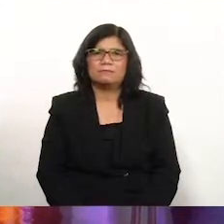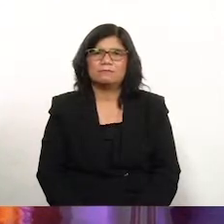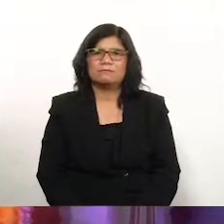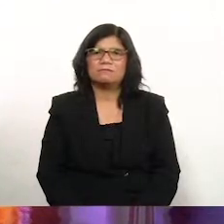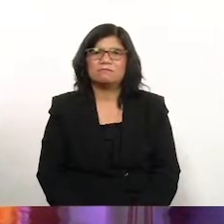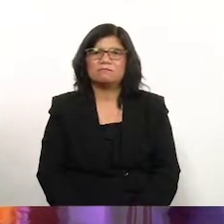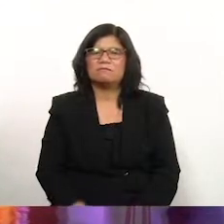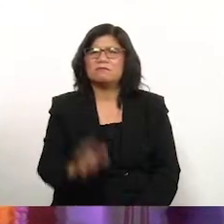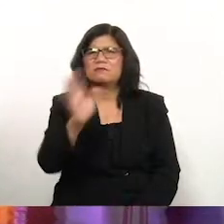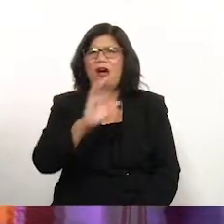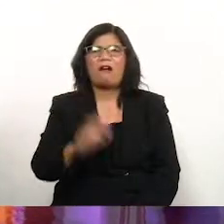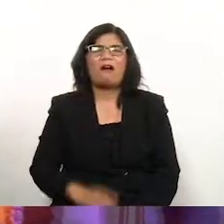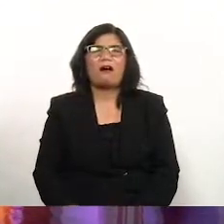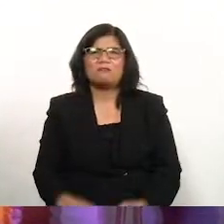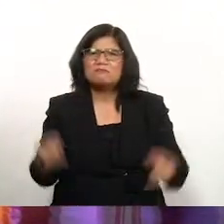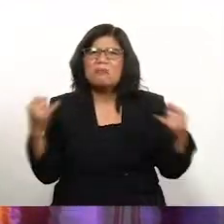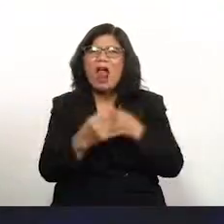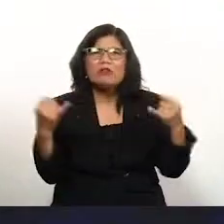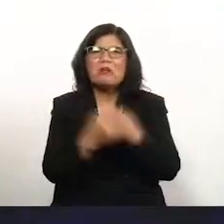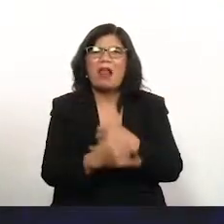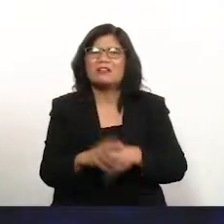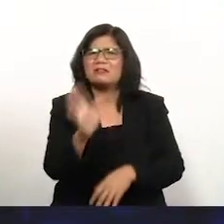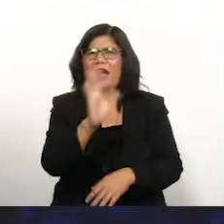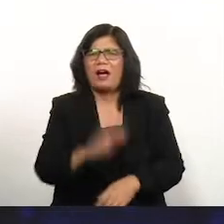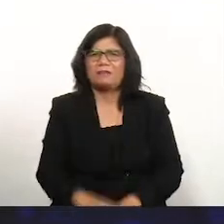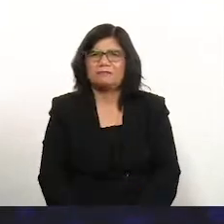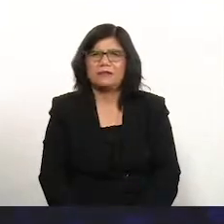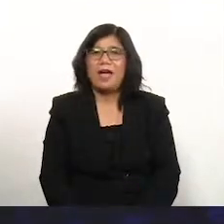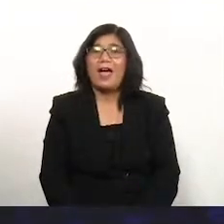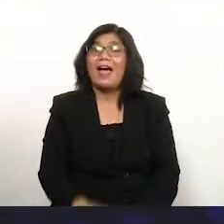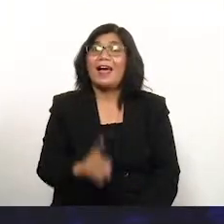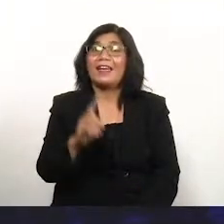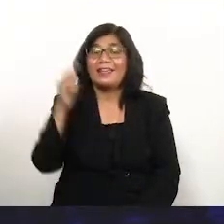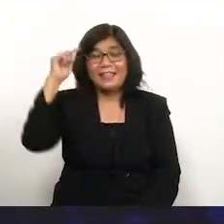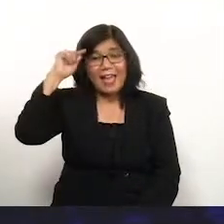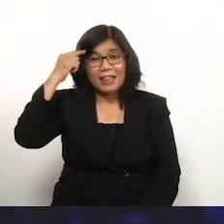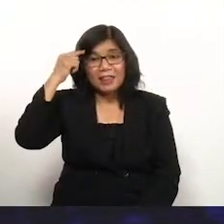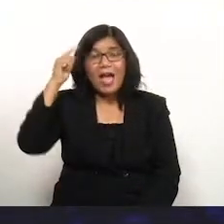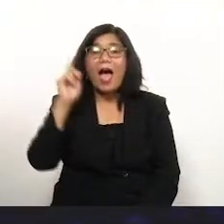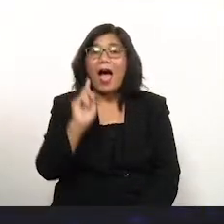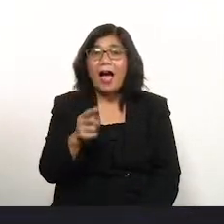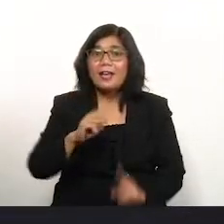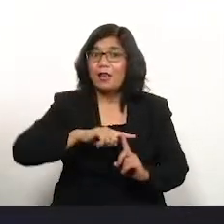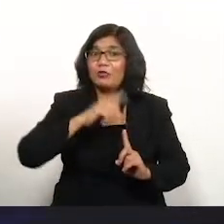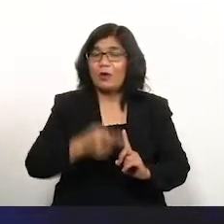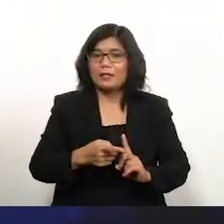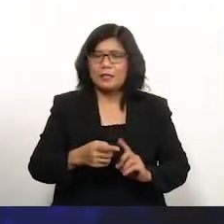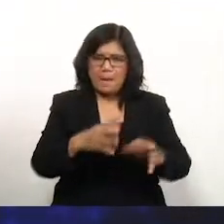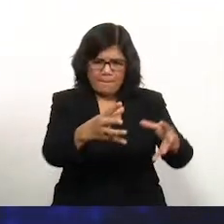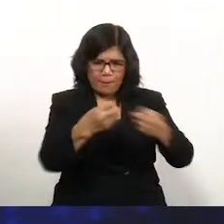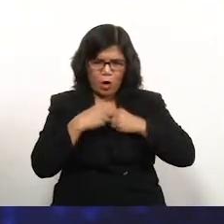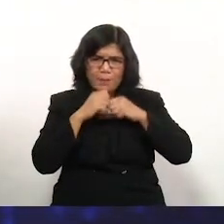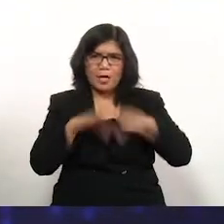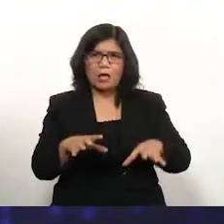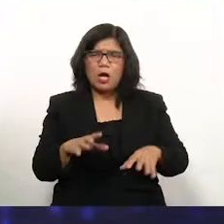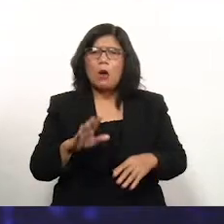hi hu week Hai ada tugas Hai jadi memperoleh berkat bukan